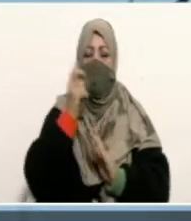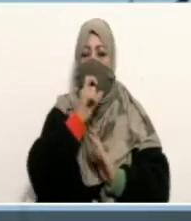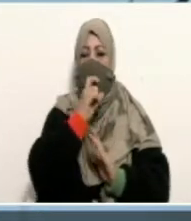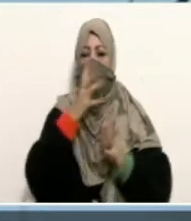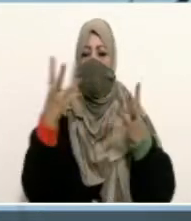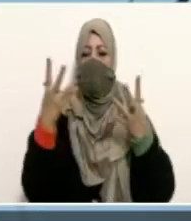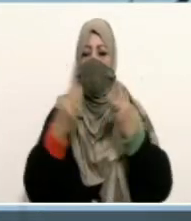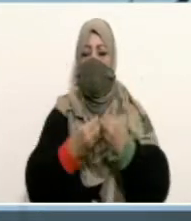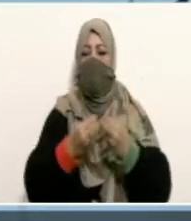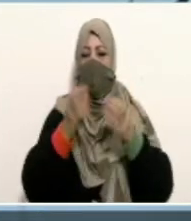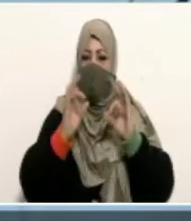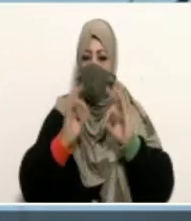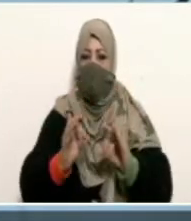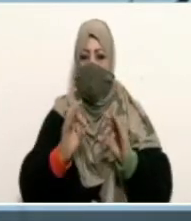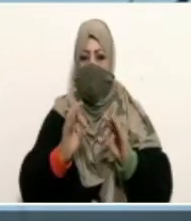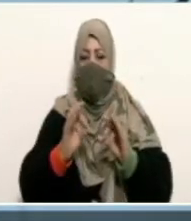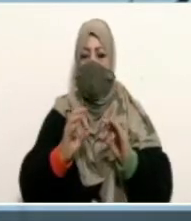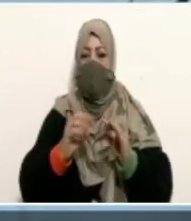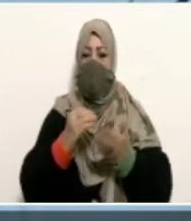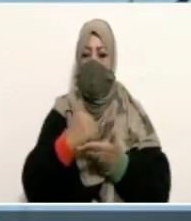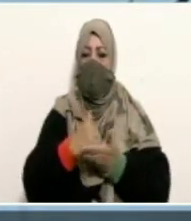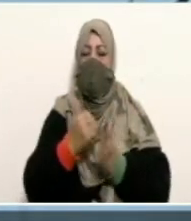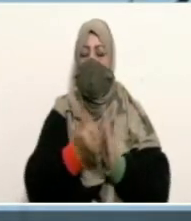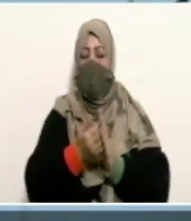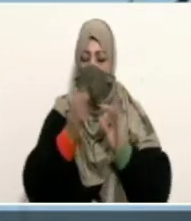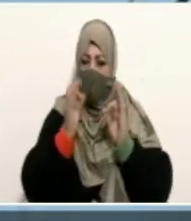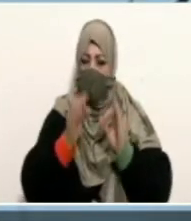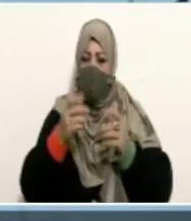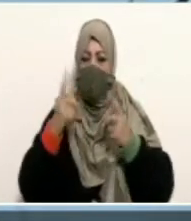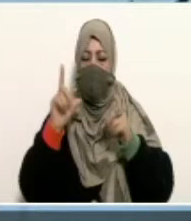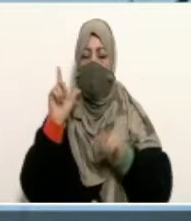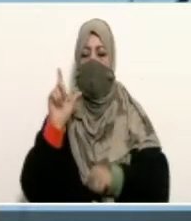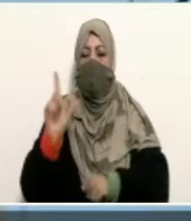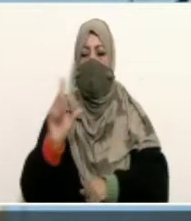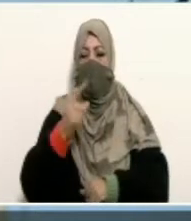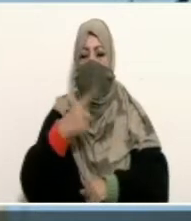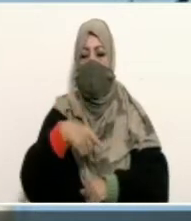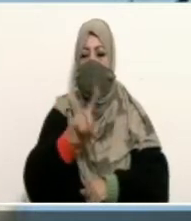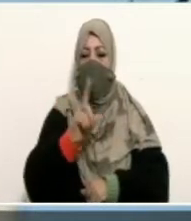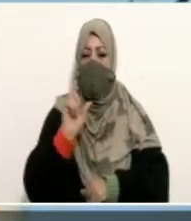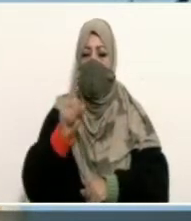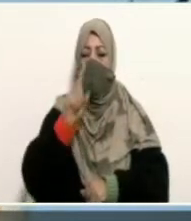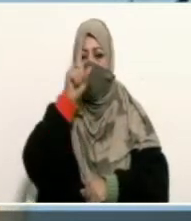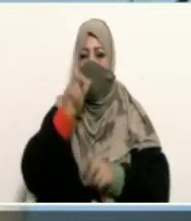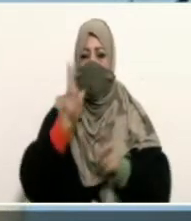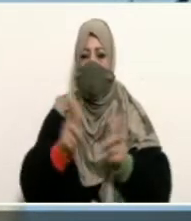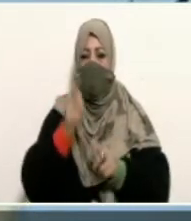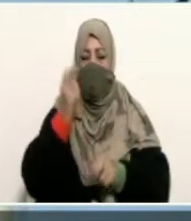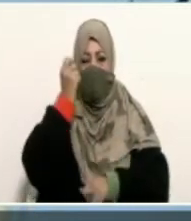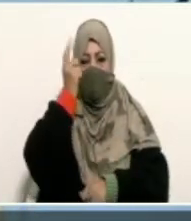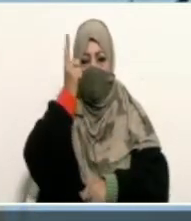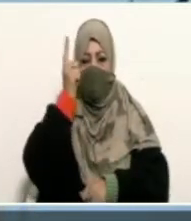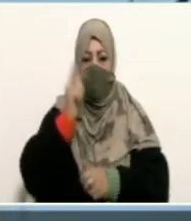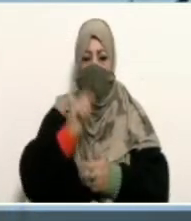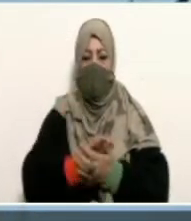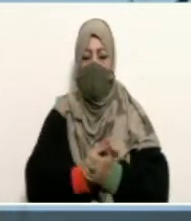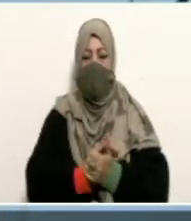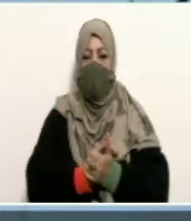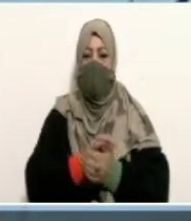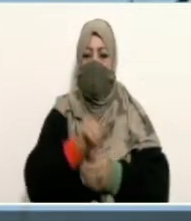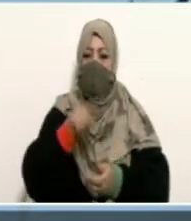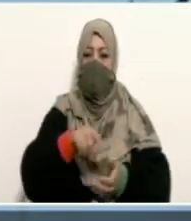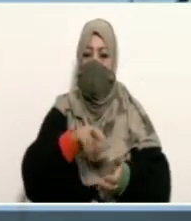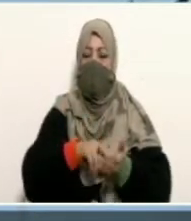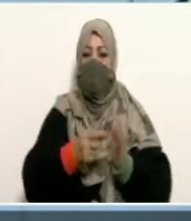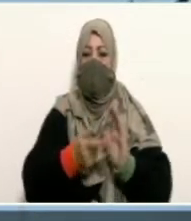يعني الأولى والأقرب والله أعلم. فإذا هنا مسألة الحبسية والحبس تحبيس على